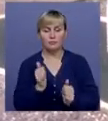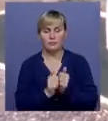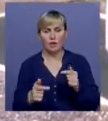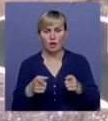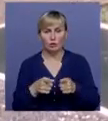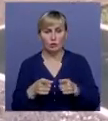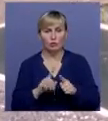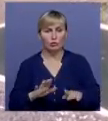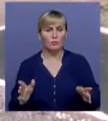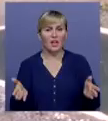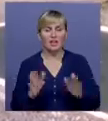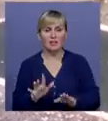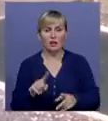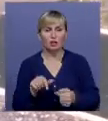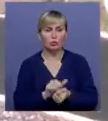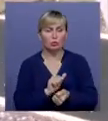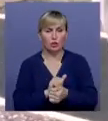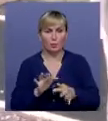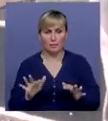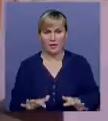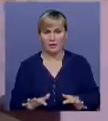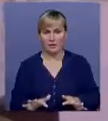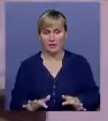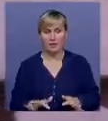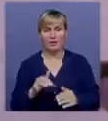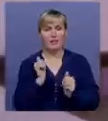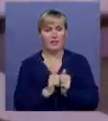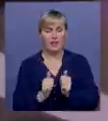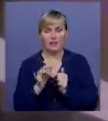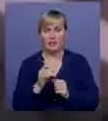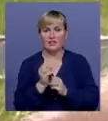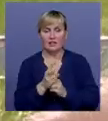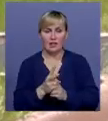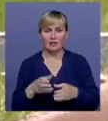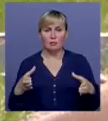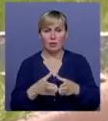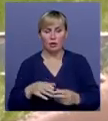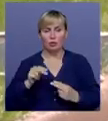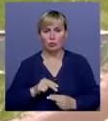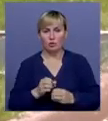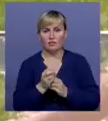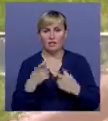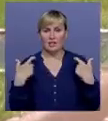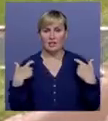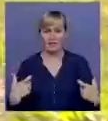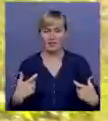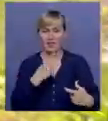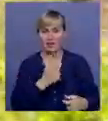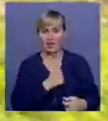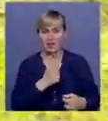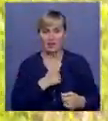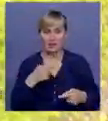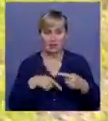уголок, чтобы не оставалось даже сухих мест. В каждой из 12 бригад трудятся 12 офицеров